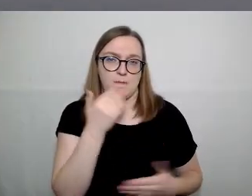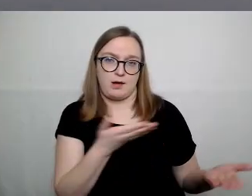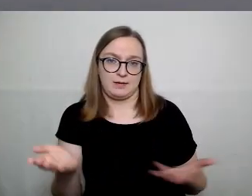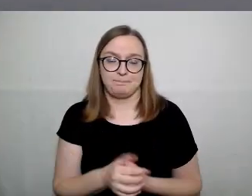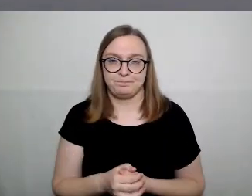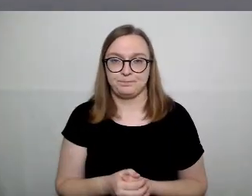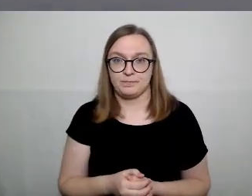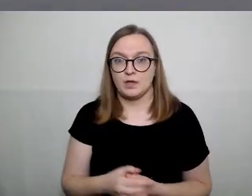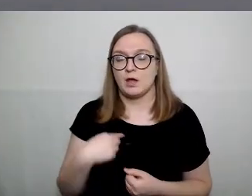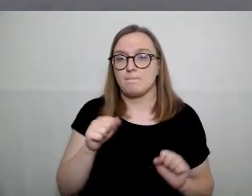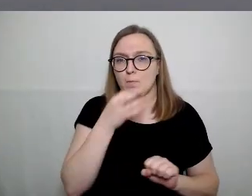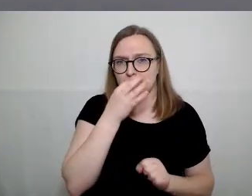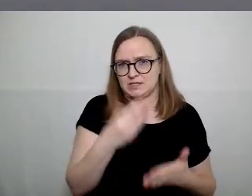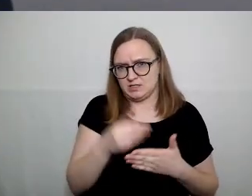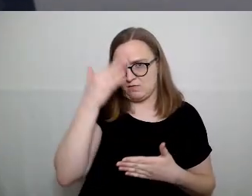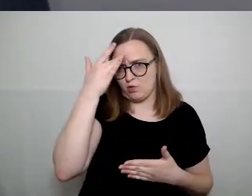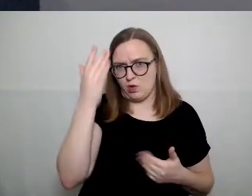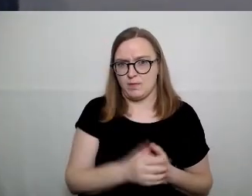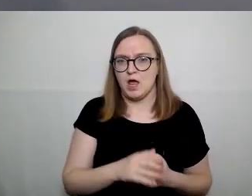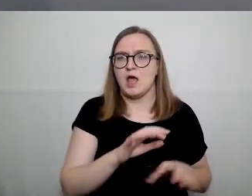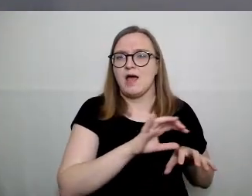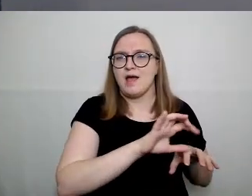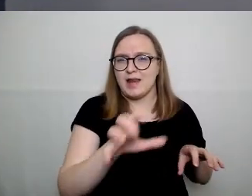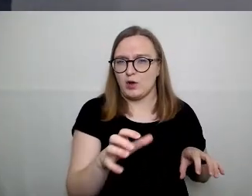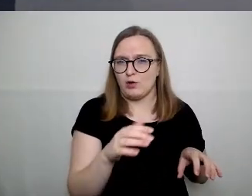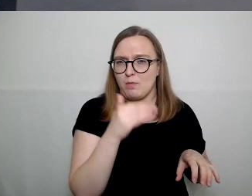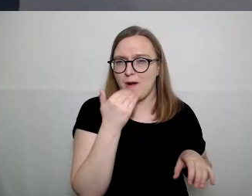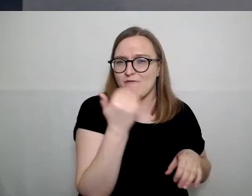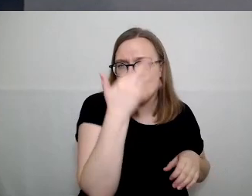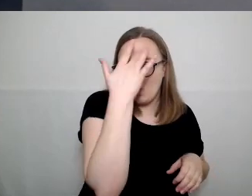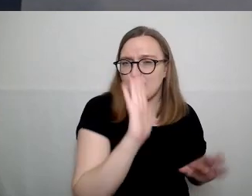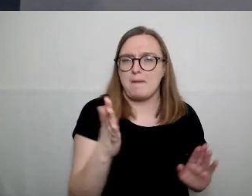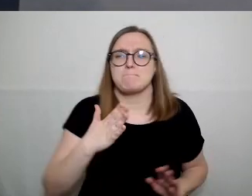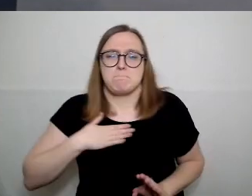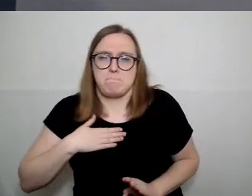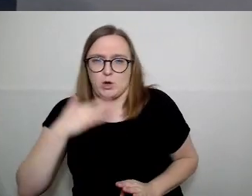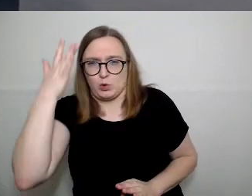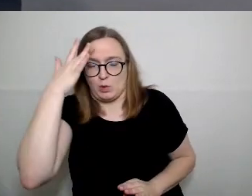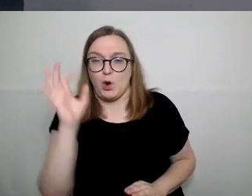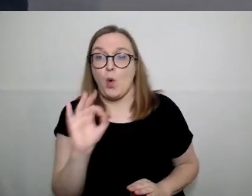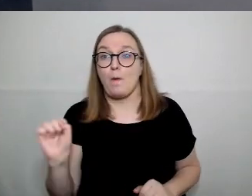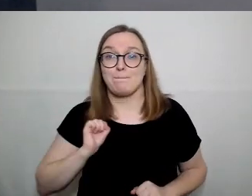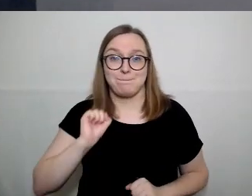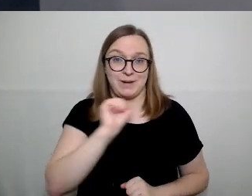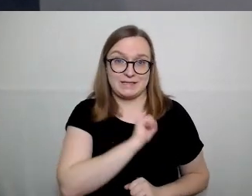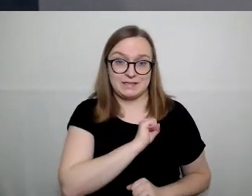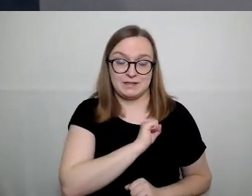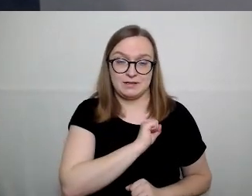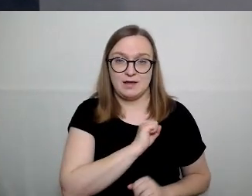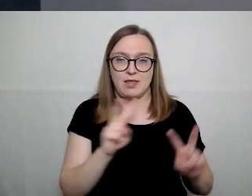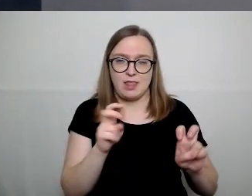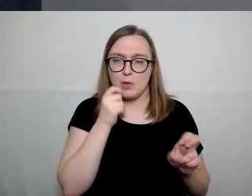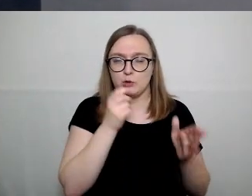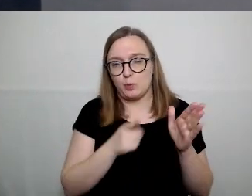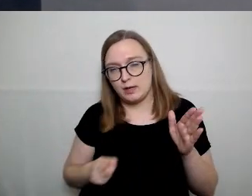Aš pasakysiu savo nuomonę, ne regionų partijos nuomonę. Su medicina nelabai daug susijęs, bet